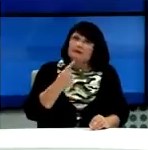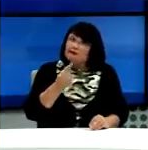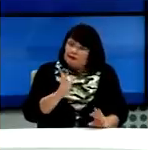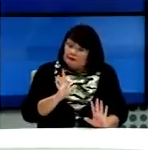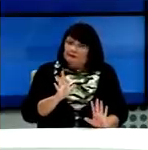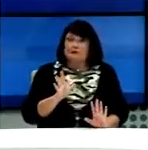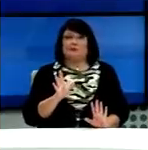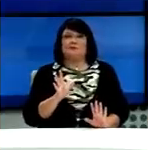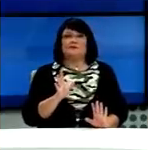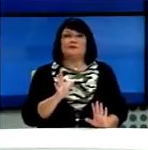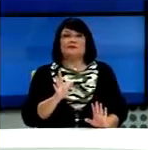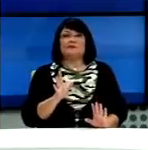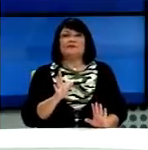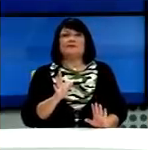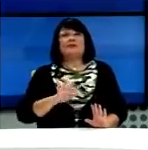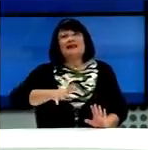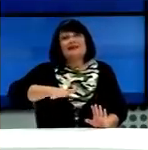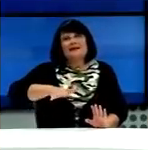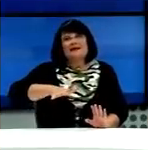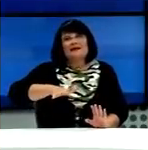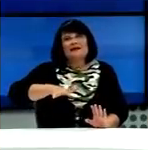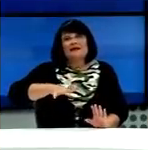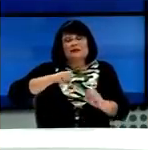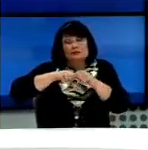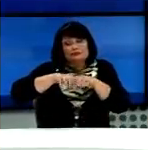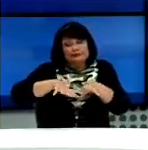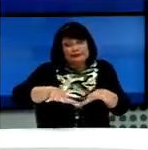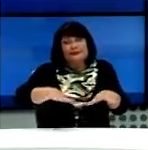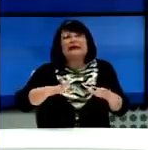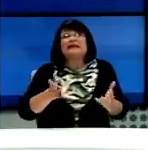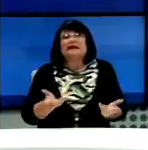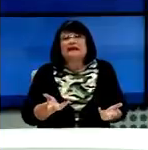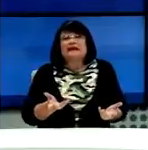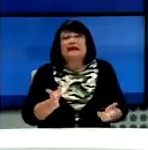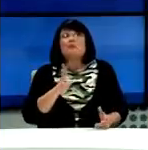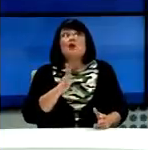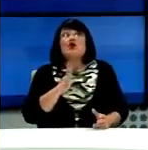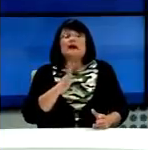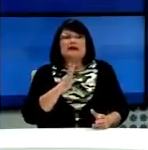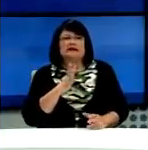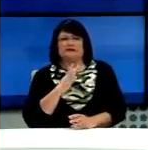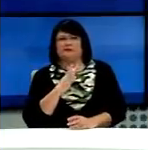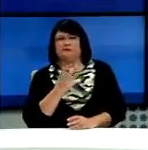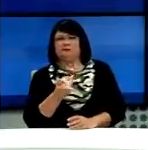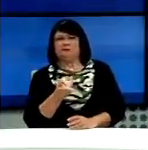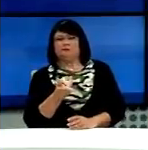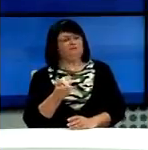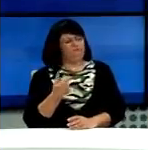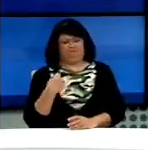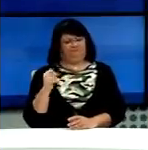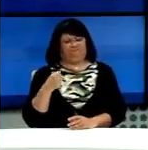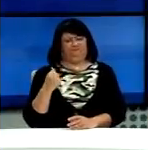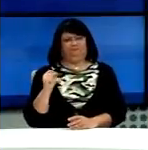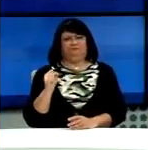κίνδυνο, της δημιουργίας μιας τάσης και μια τάσης στους πολίτες απόρριψης